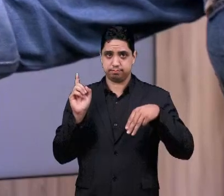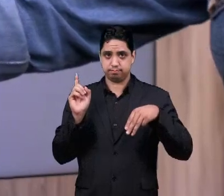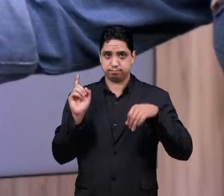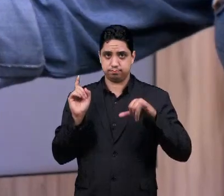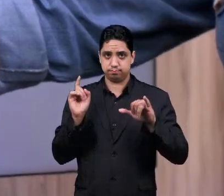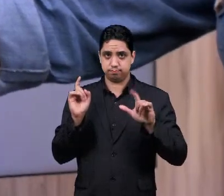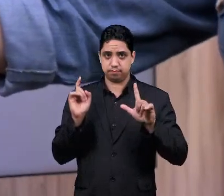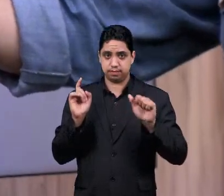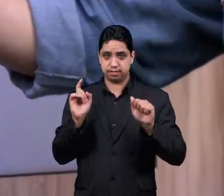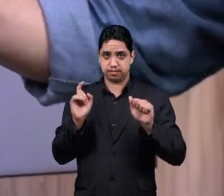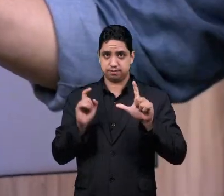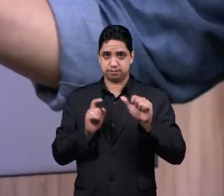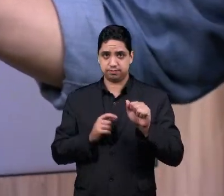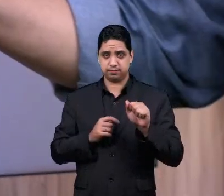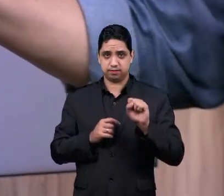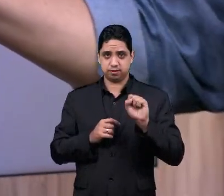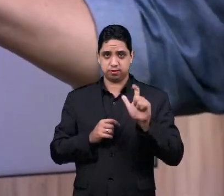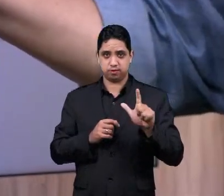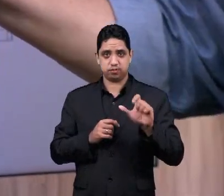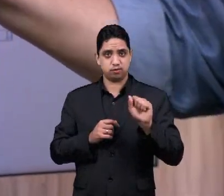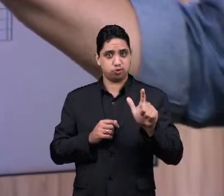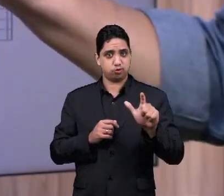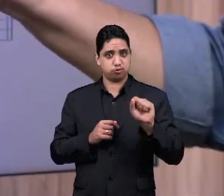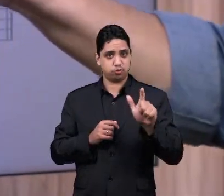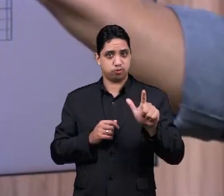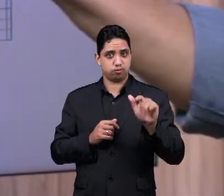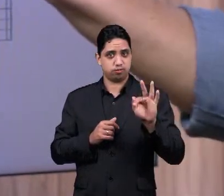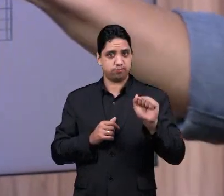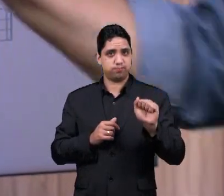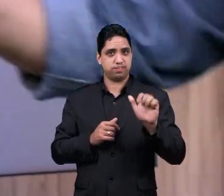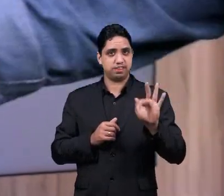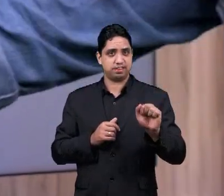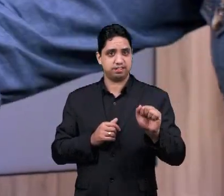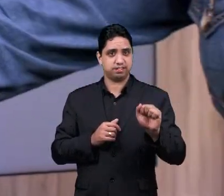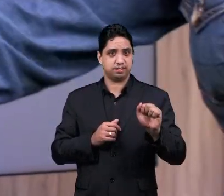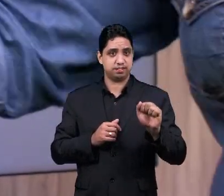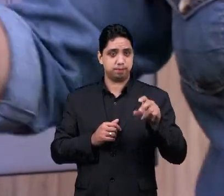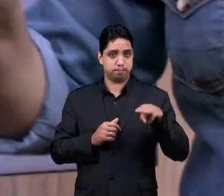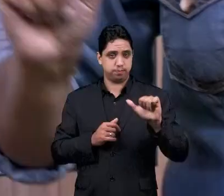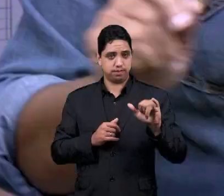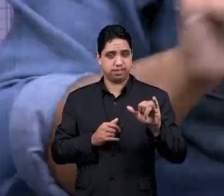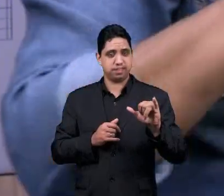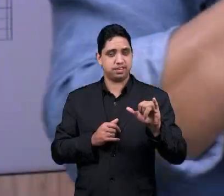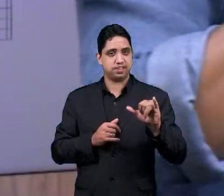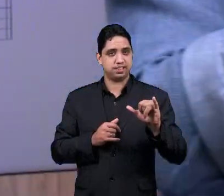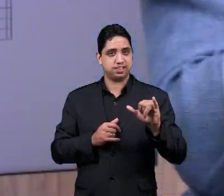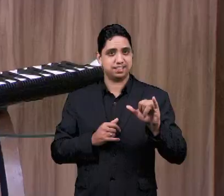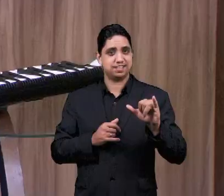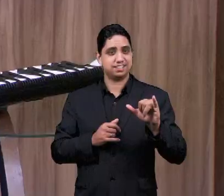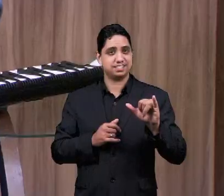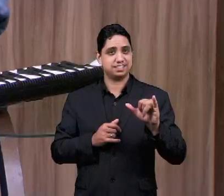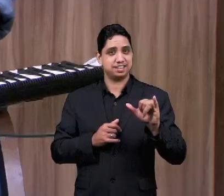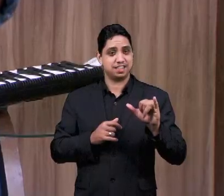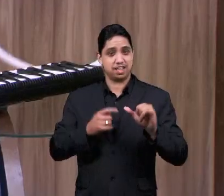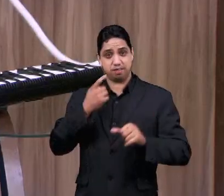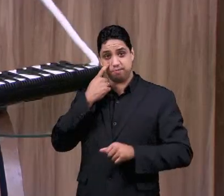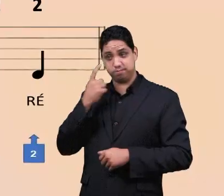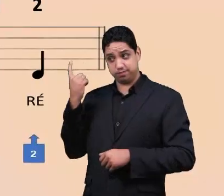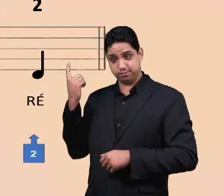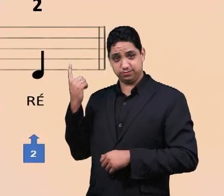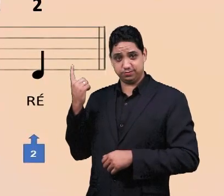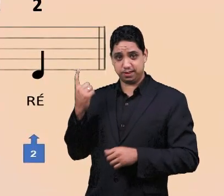Mi, la, sol, fa, mi. Maintenant, je vais